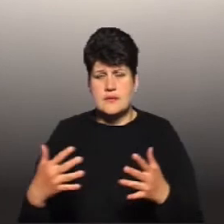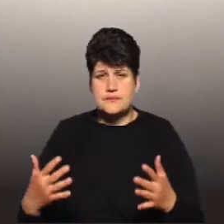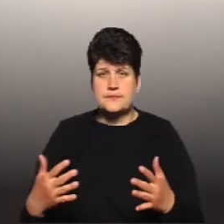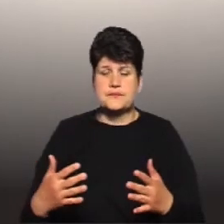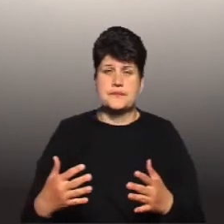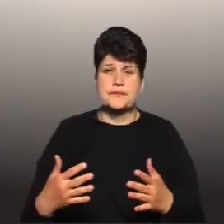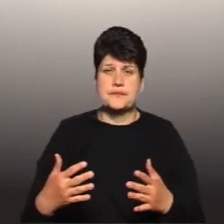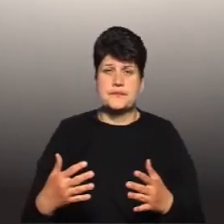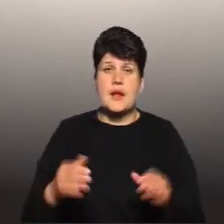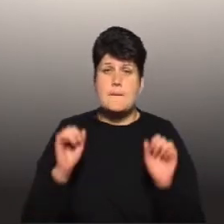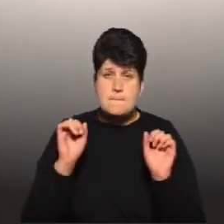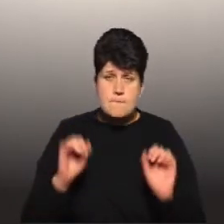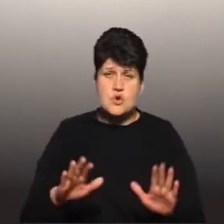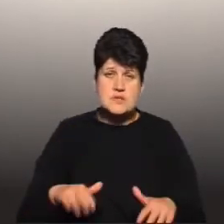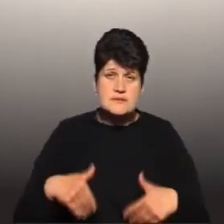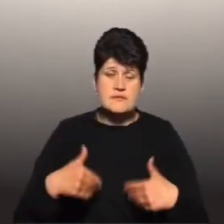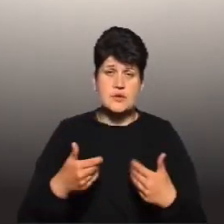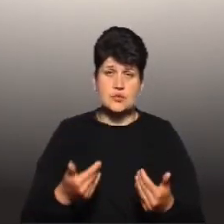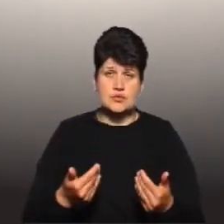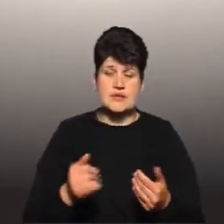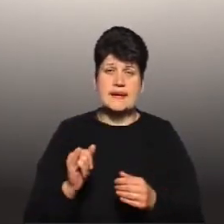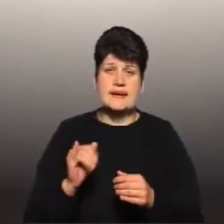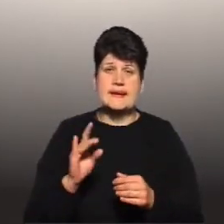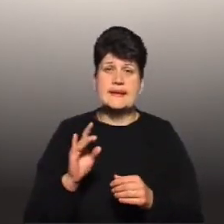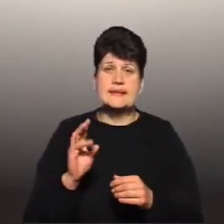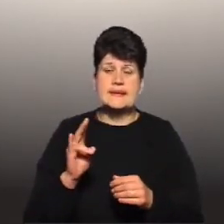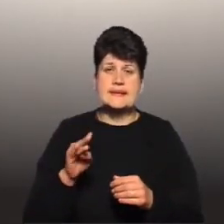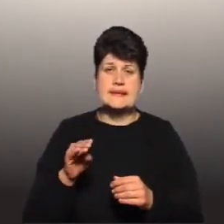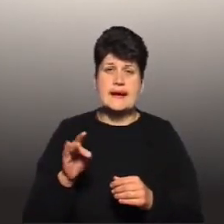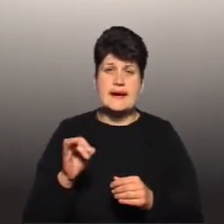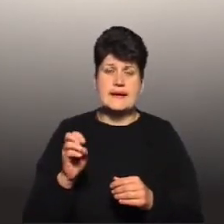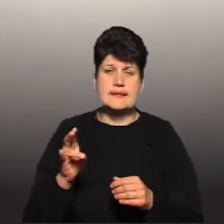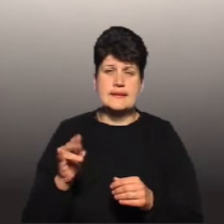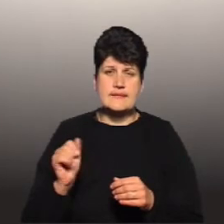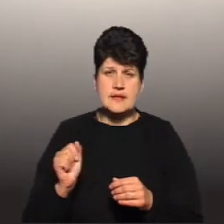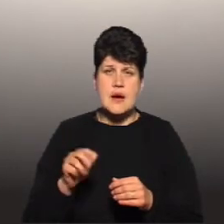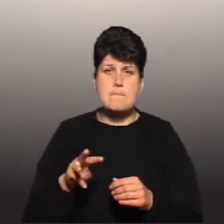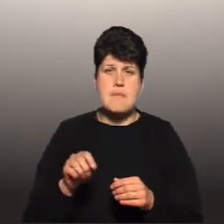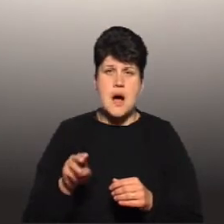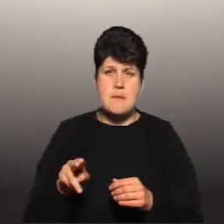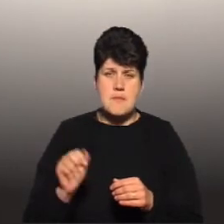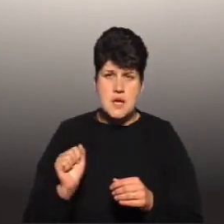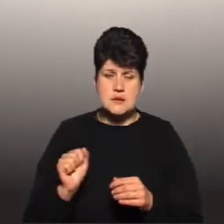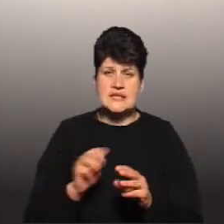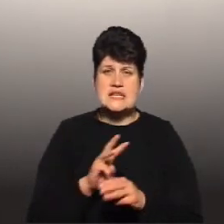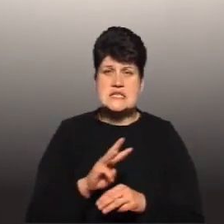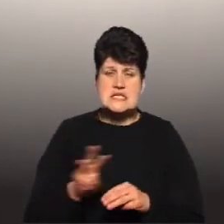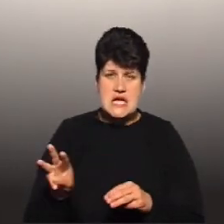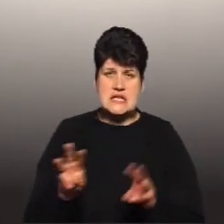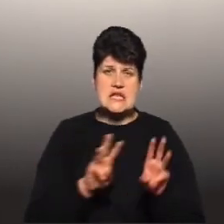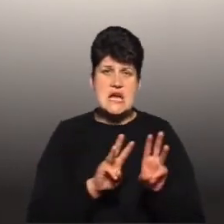може звернутися на інтерактивну мапу на сайті міністерства. Звідти йде інформація на